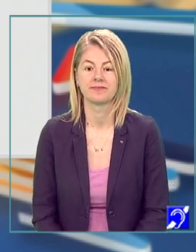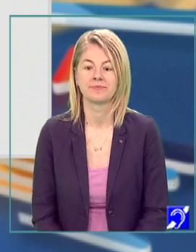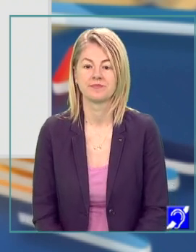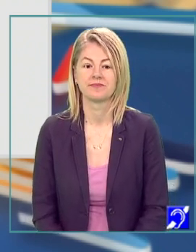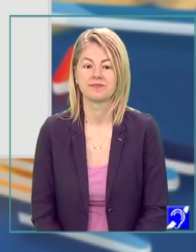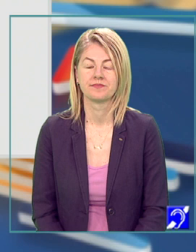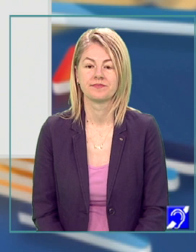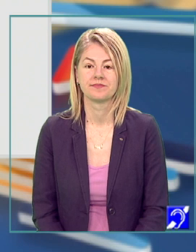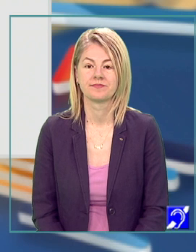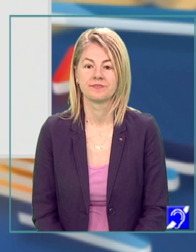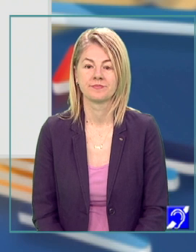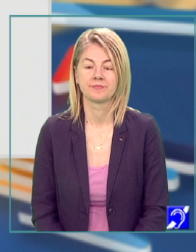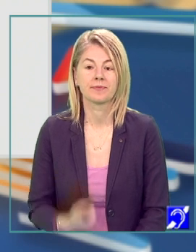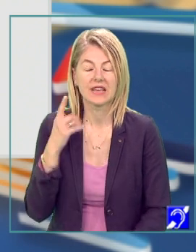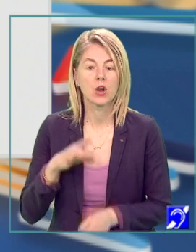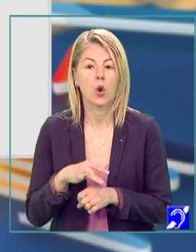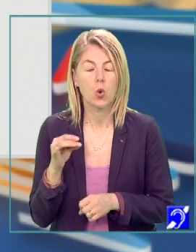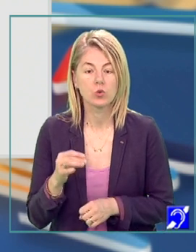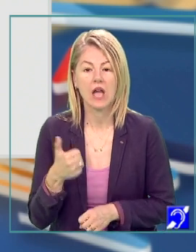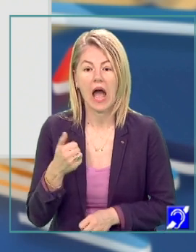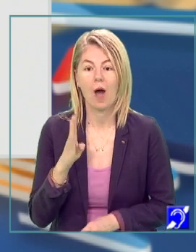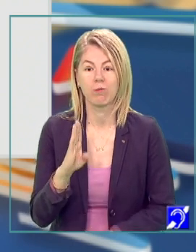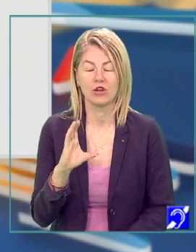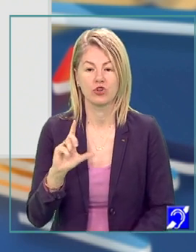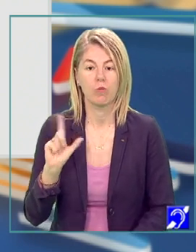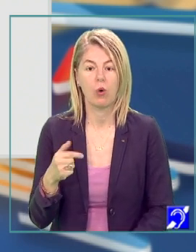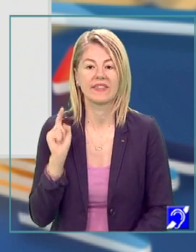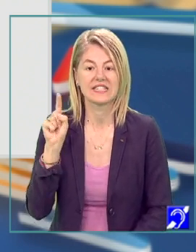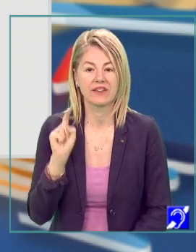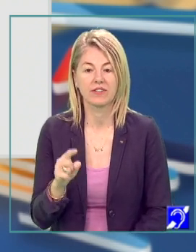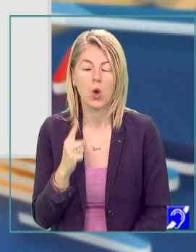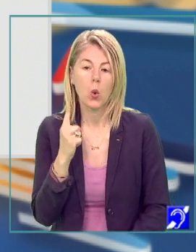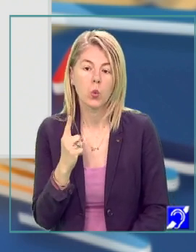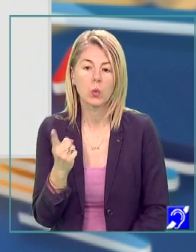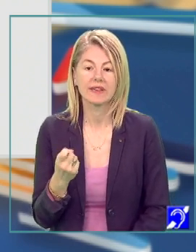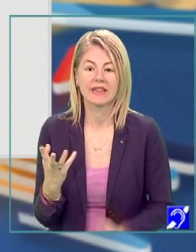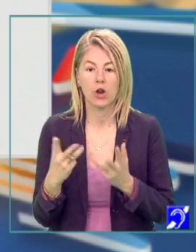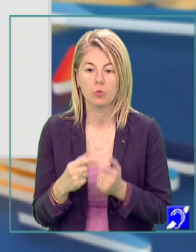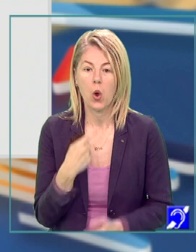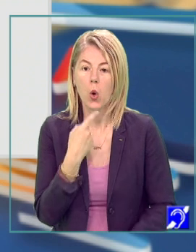345. În concluzie, ABC poate să fie unul dintre numerele